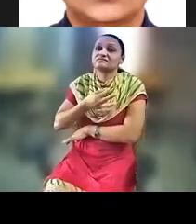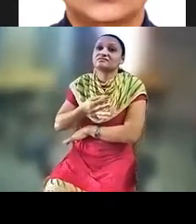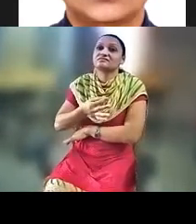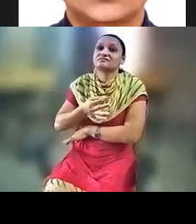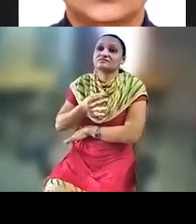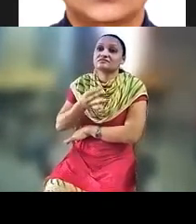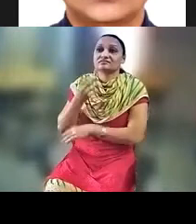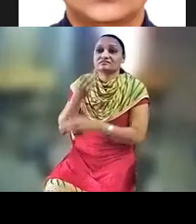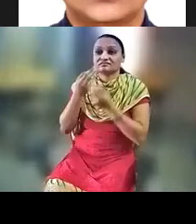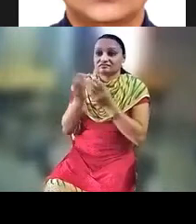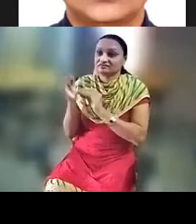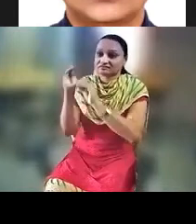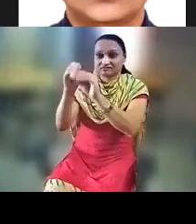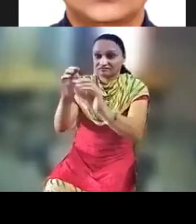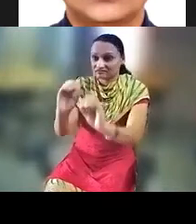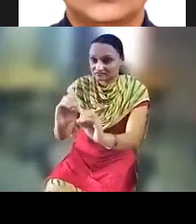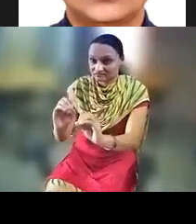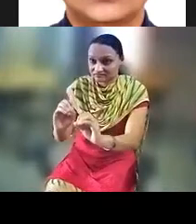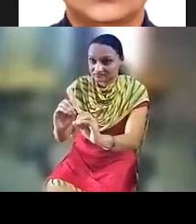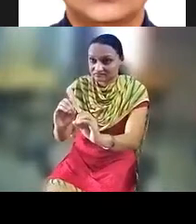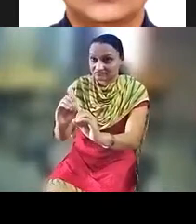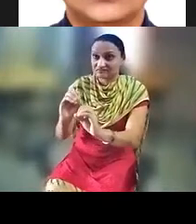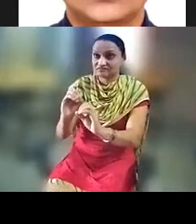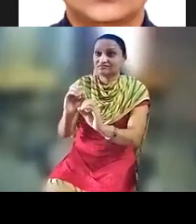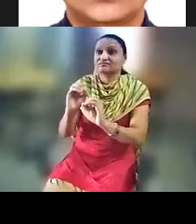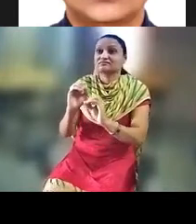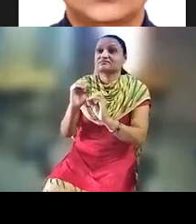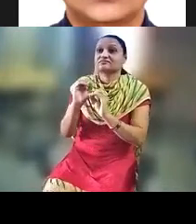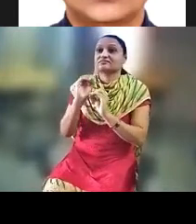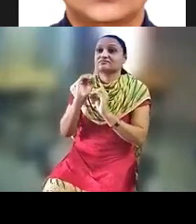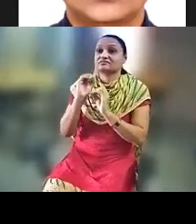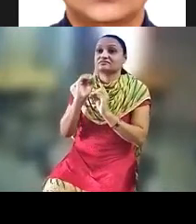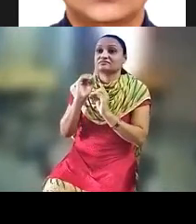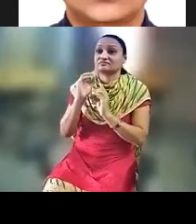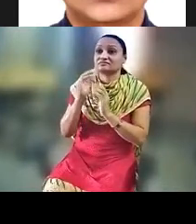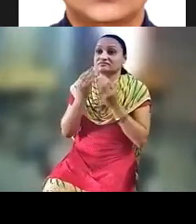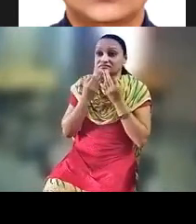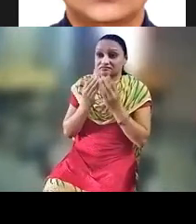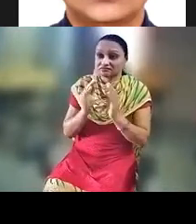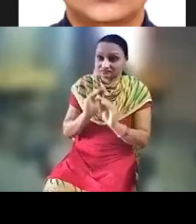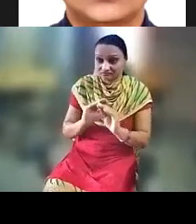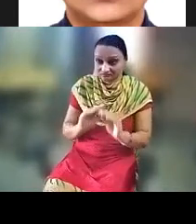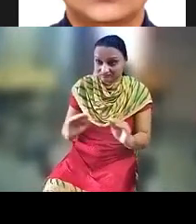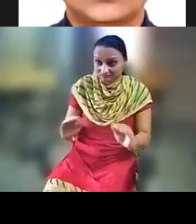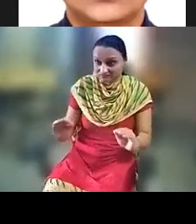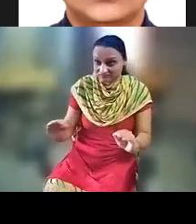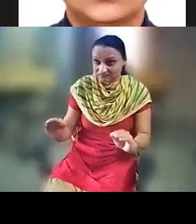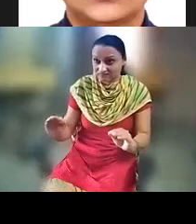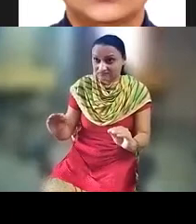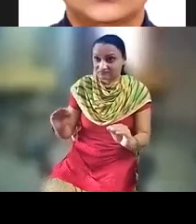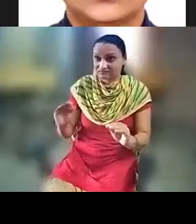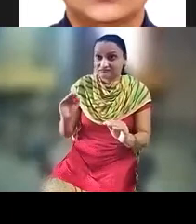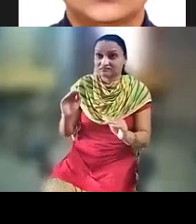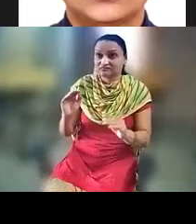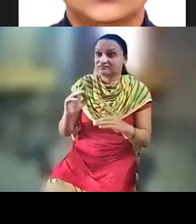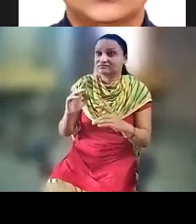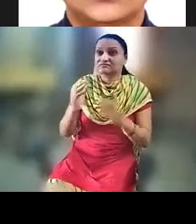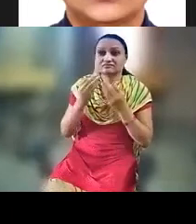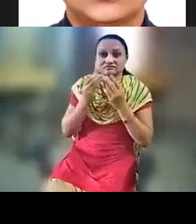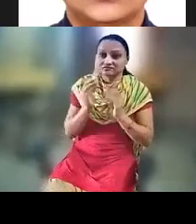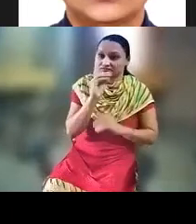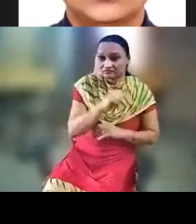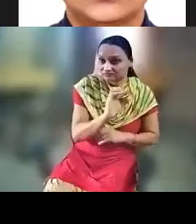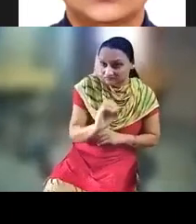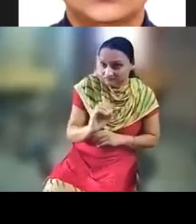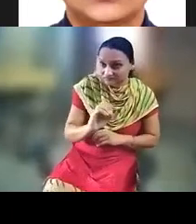नॉट वर्किंग, जो टीनेज जो है, जो कि स्कूल भी नहीं जा रहे और काम भी नहीं कर रहे, ऐसे भी काफी है। तो वो फिर कर क्या रहे हैं,